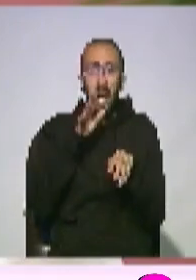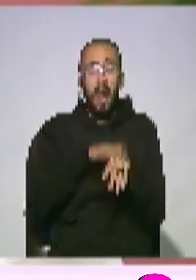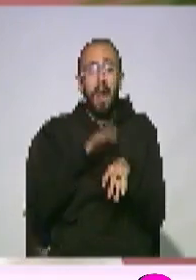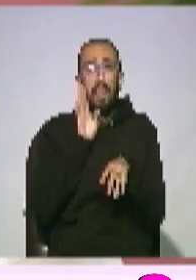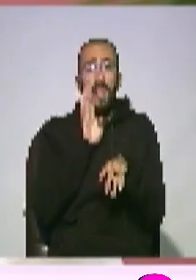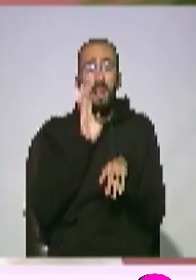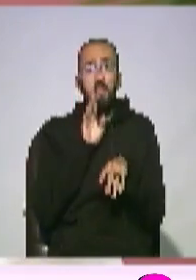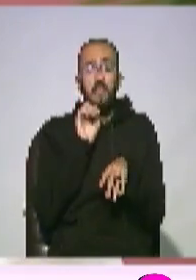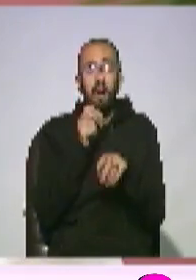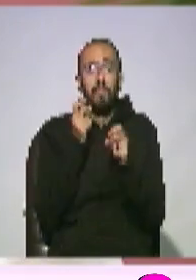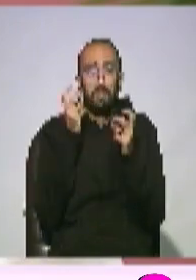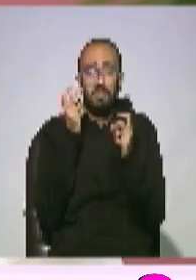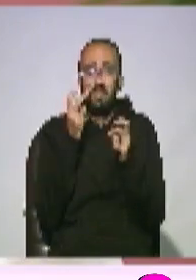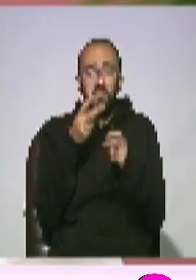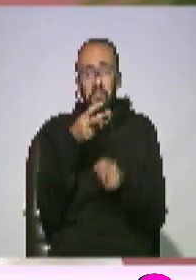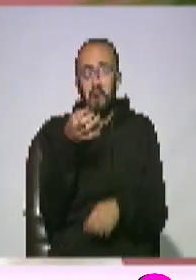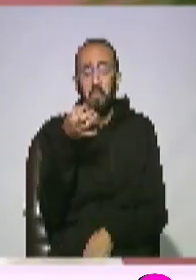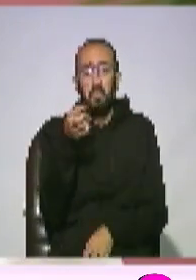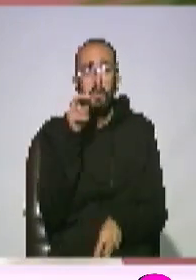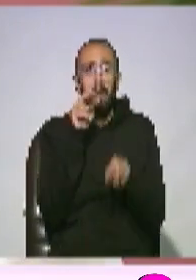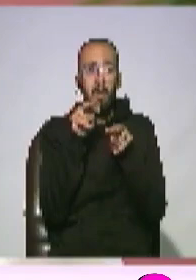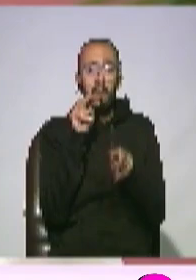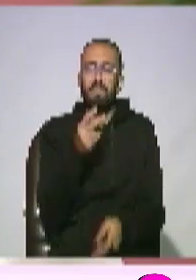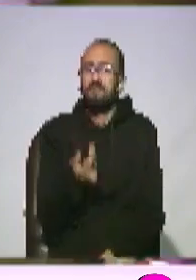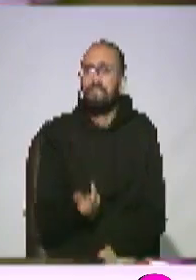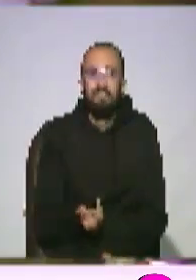تعليمي او سلوكي ما بيعملش 200 300 مشاهده،